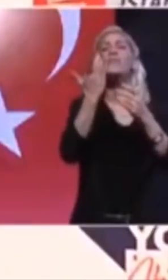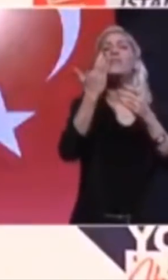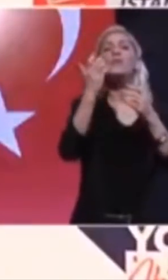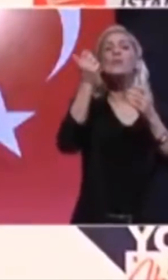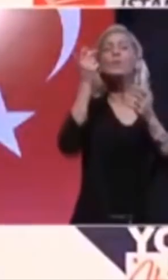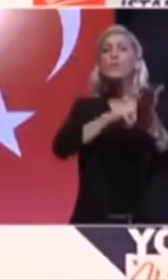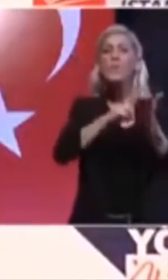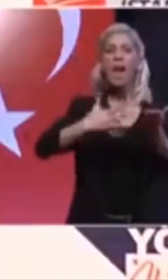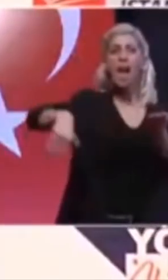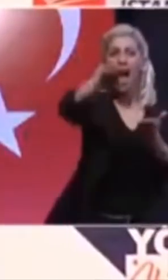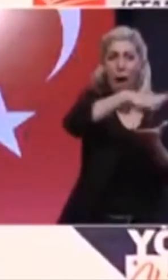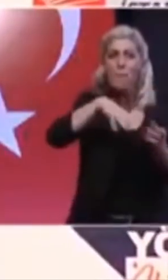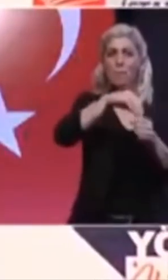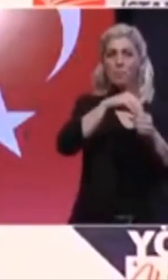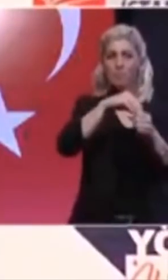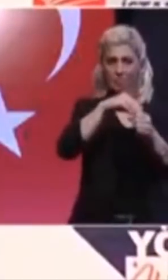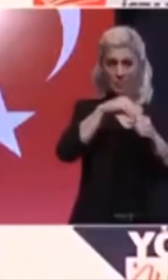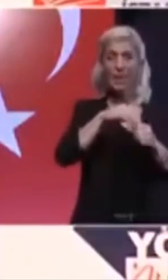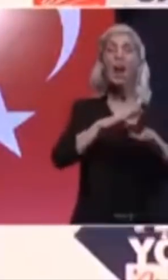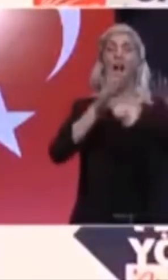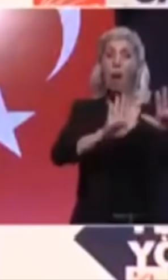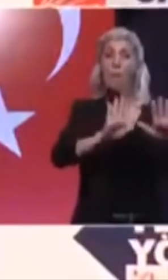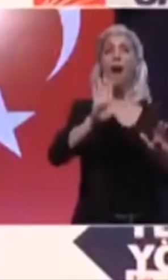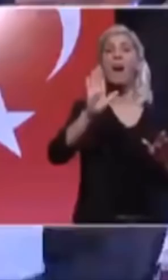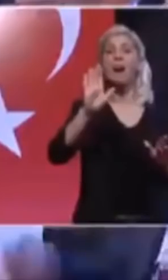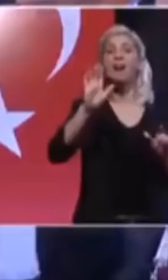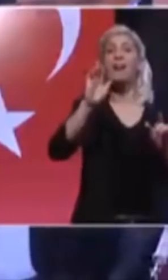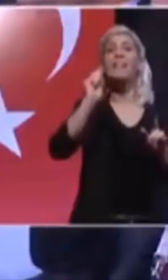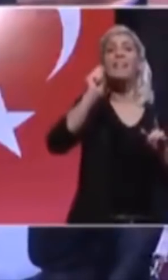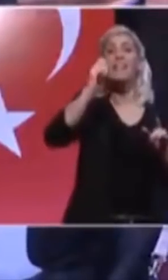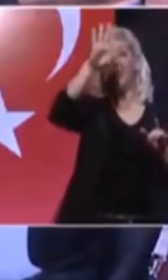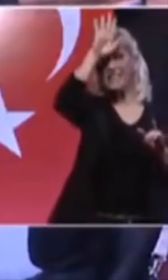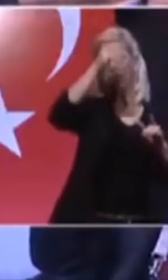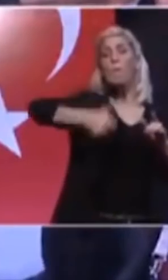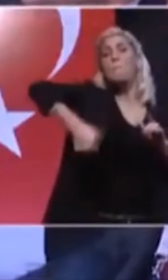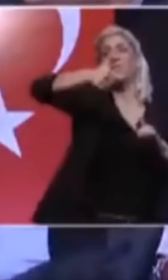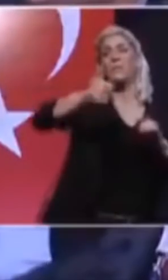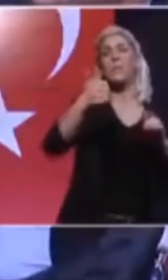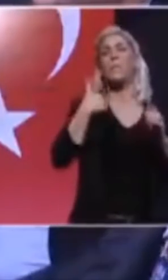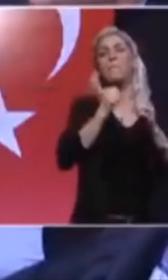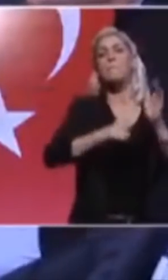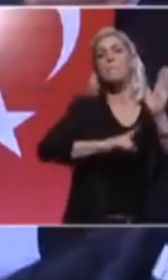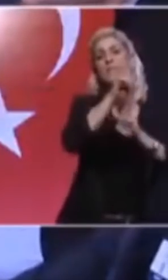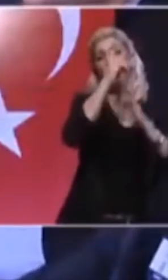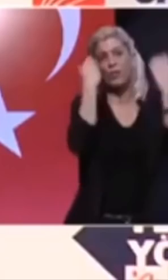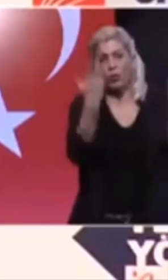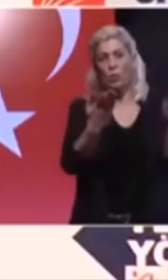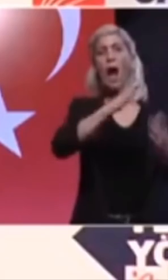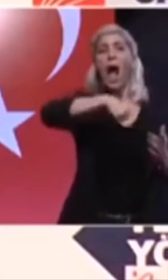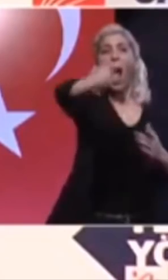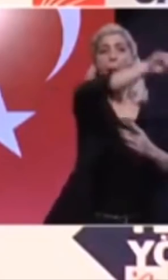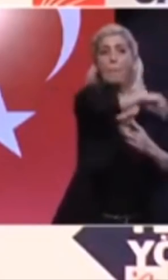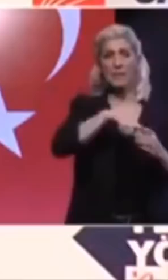üyelerimize ve elbette ki il başkanımıza şimdiden başarılar diliyorum. Hepinizin